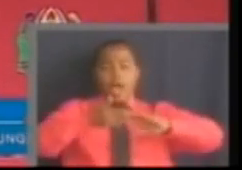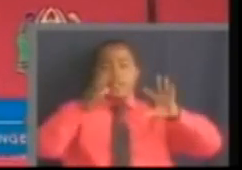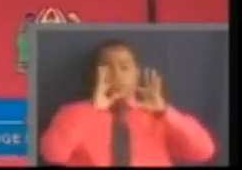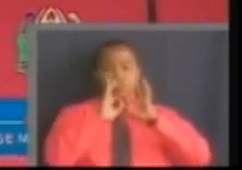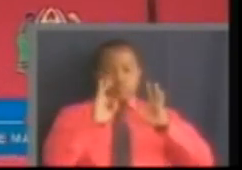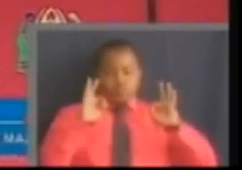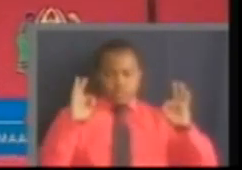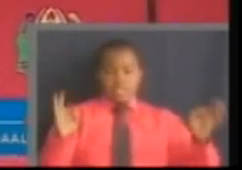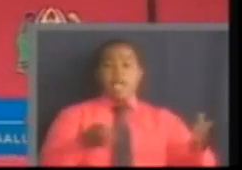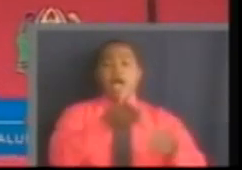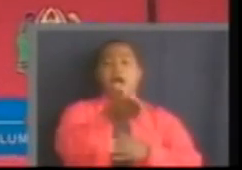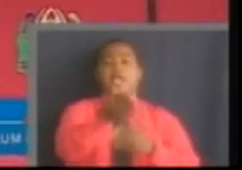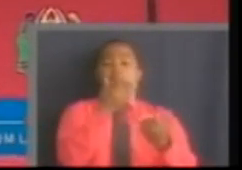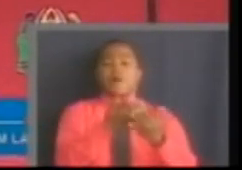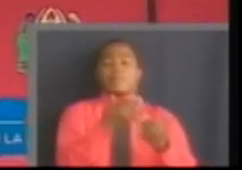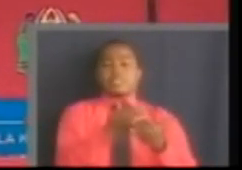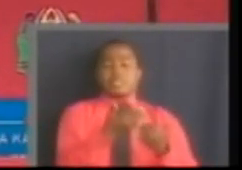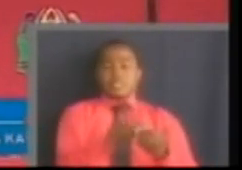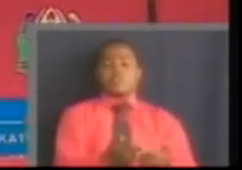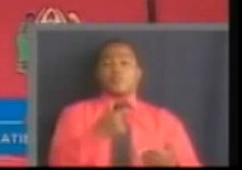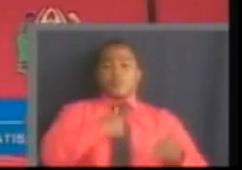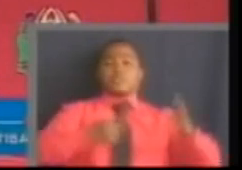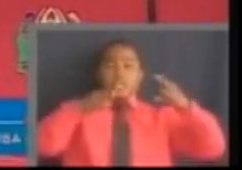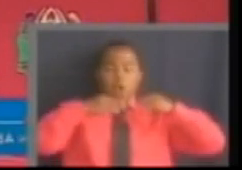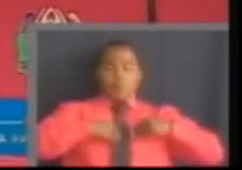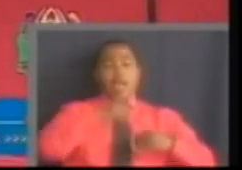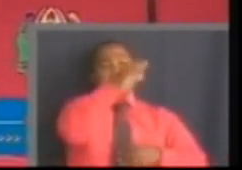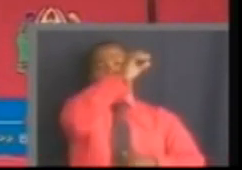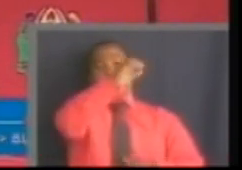Mapendekezo haya ninayaunga mkono 100%.